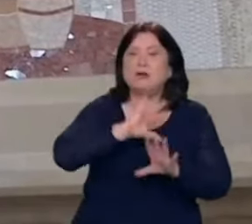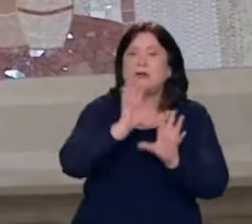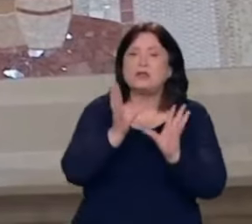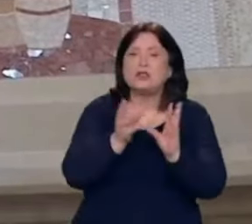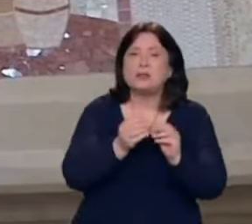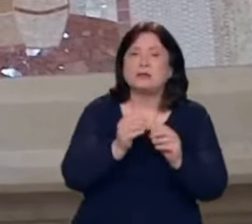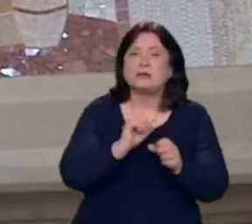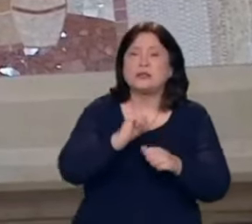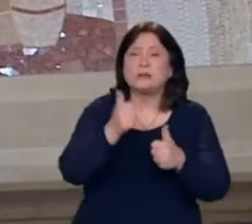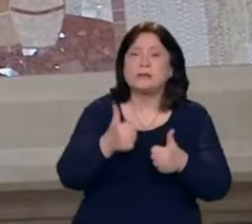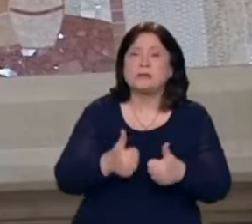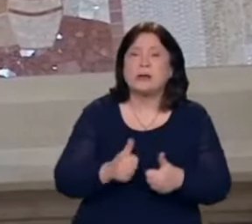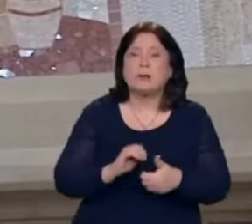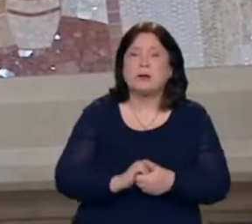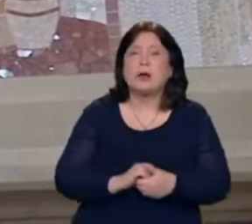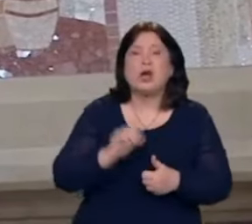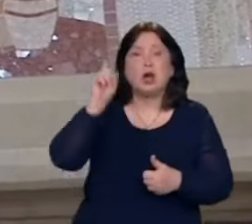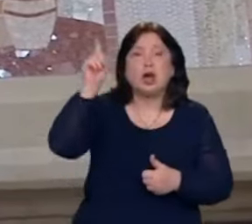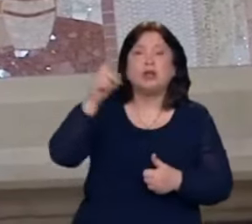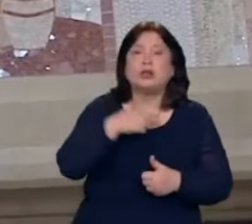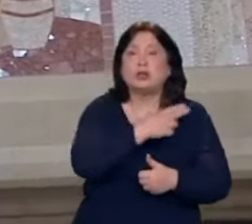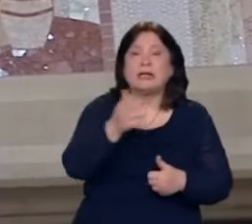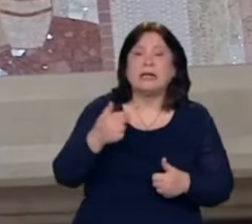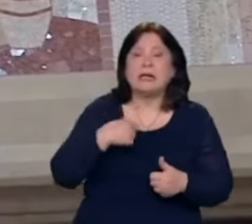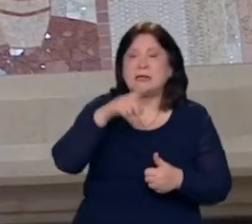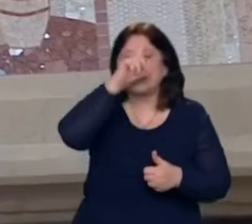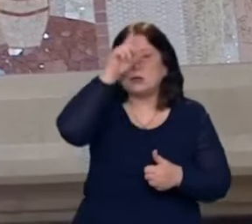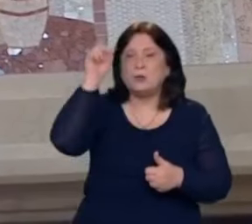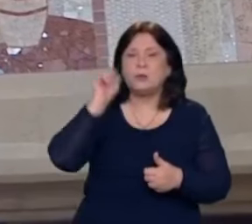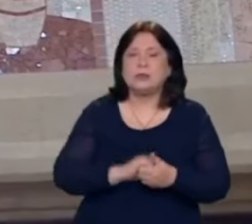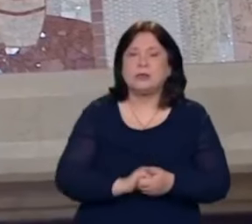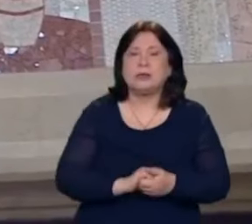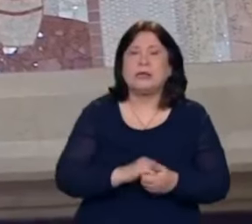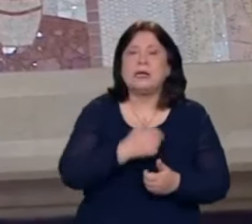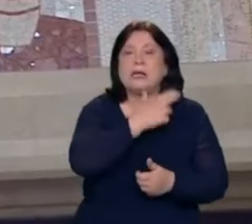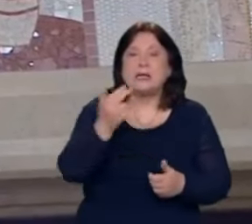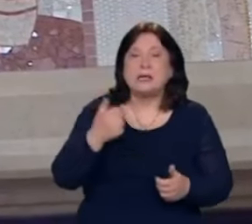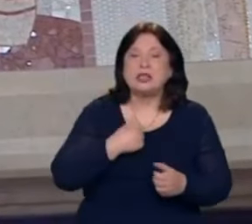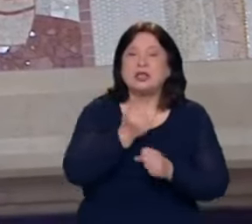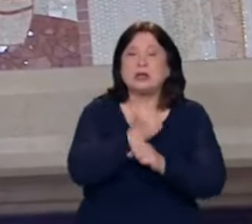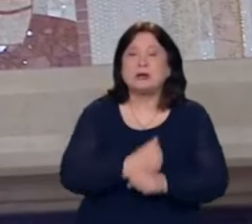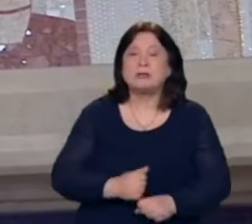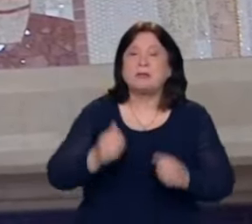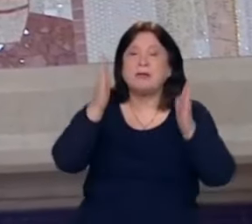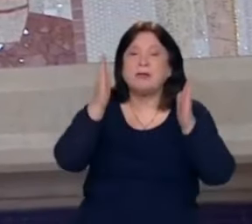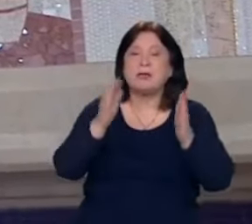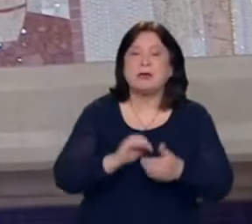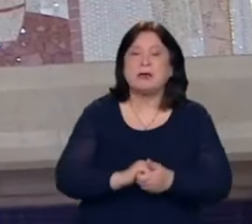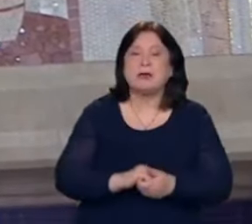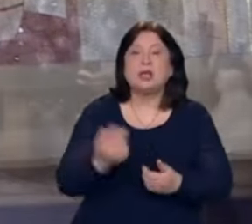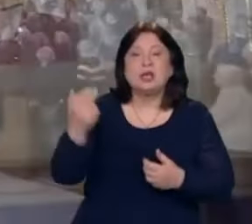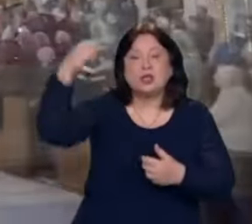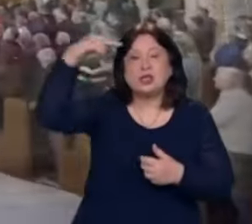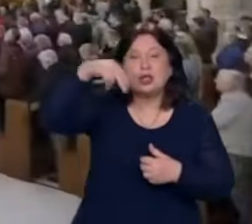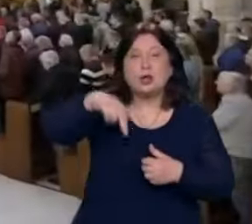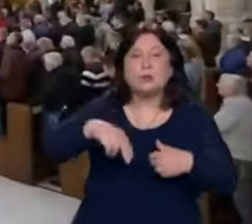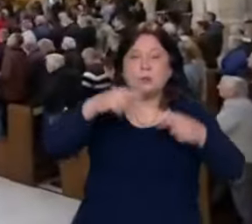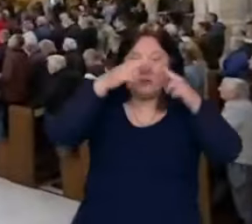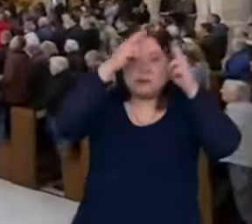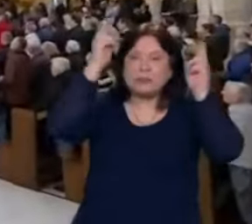wszystko się stało on to dla nas ludzi i dla naszego zbawienia zstąpił z